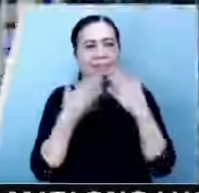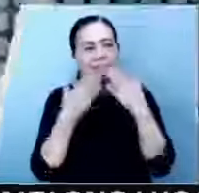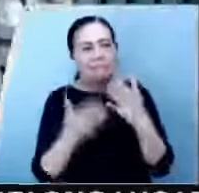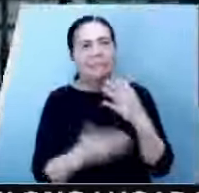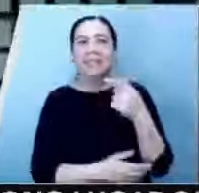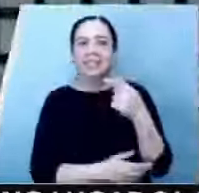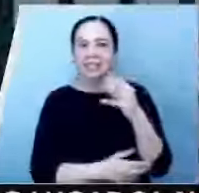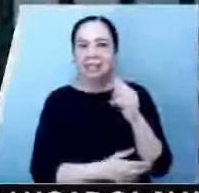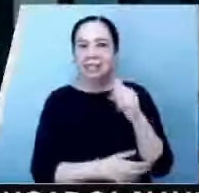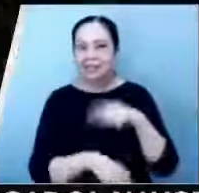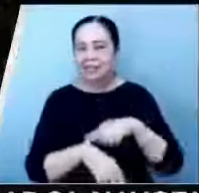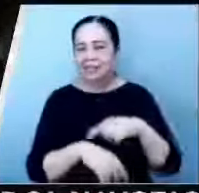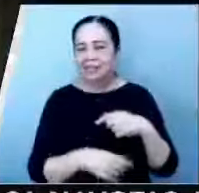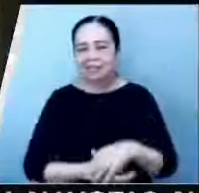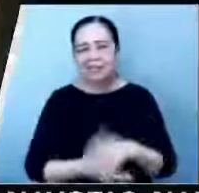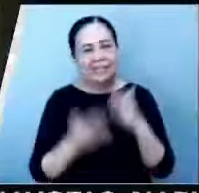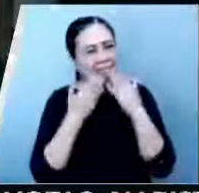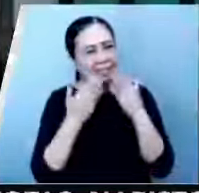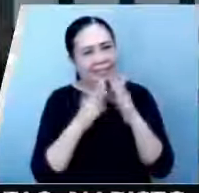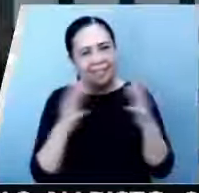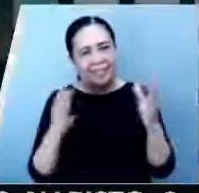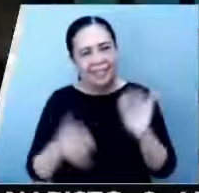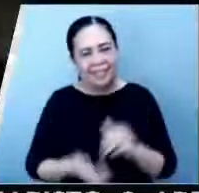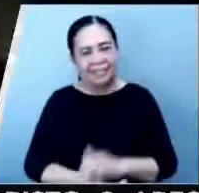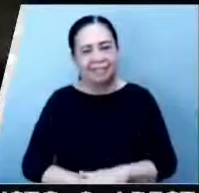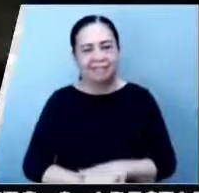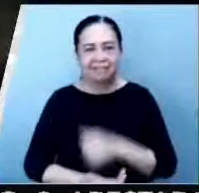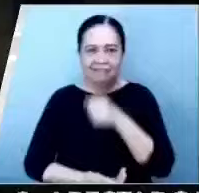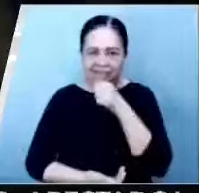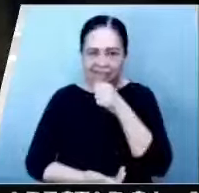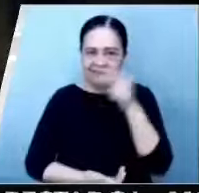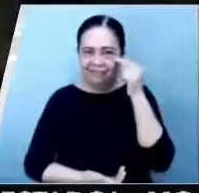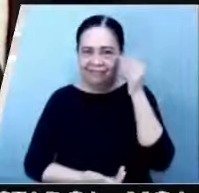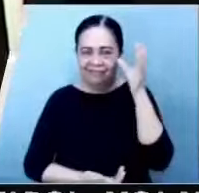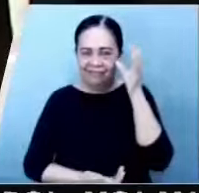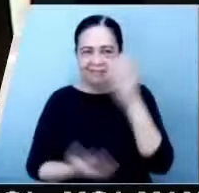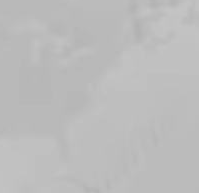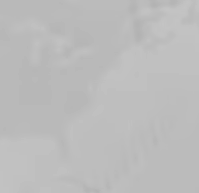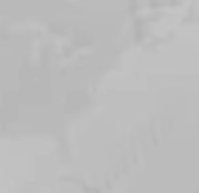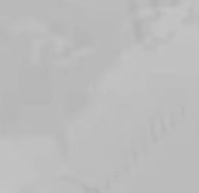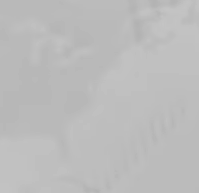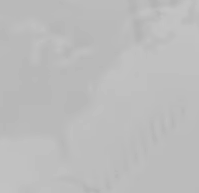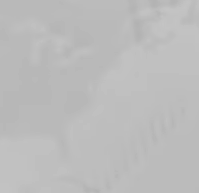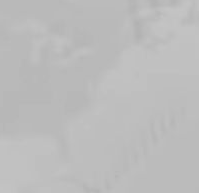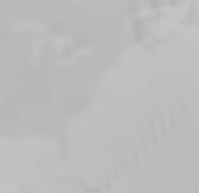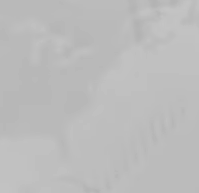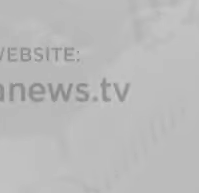Nelson Canlas updated sa Showbiz Happenings.